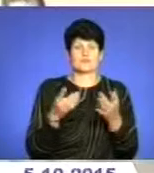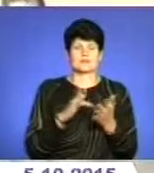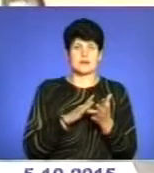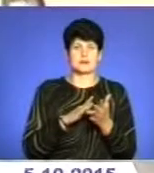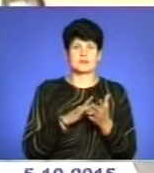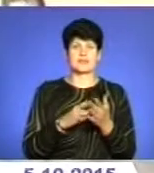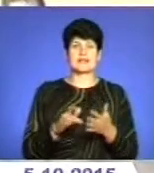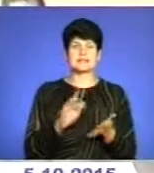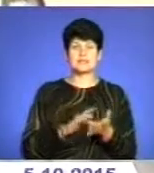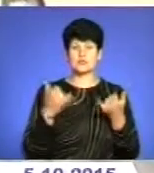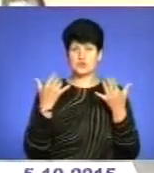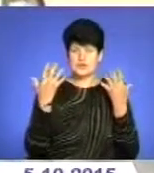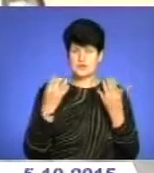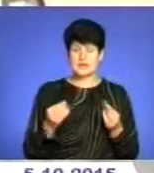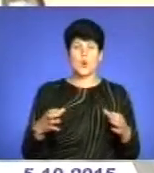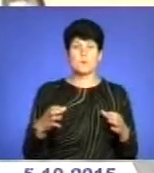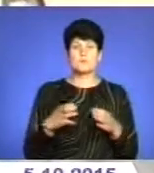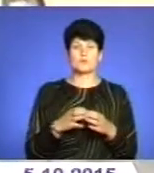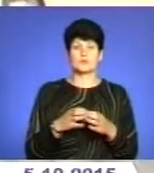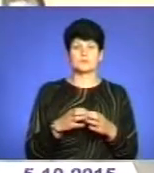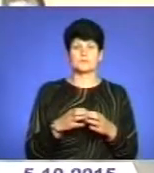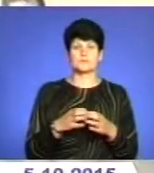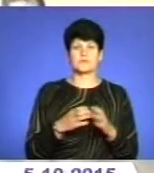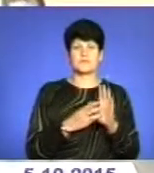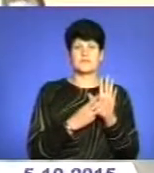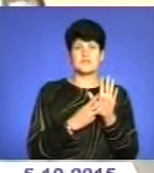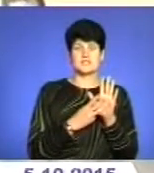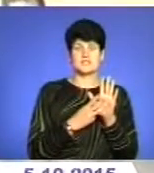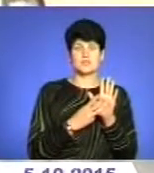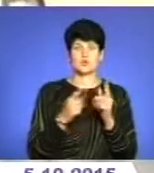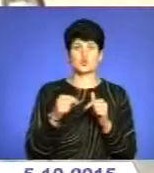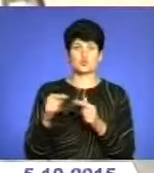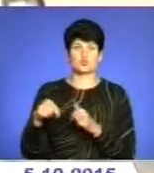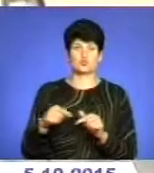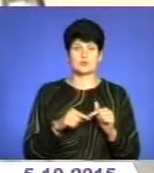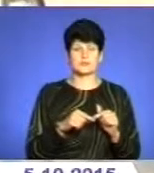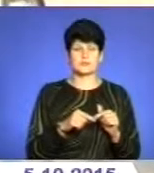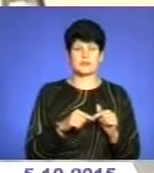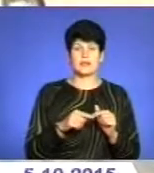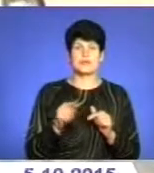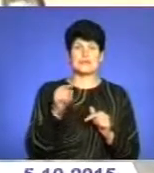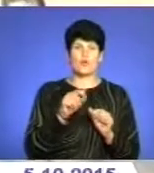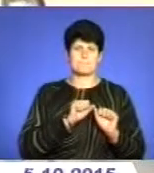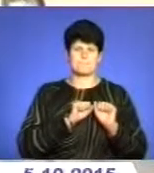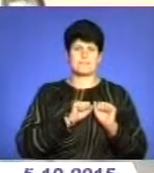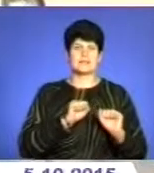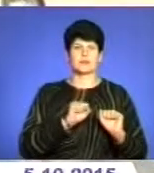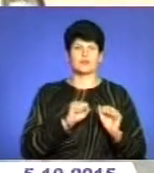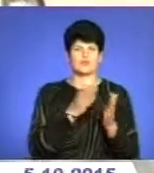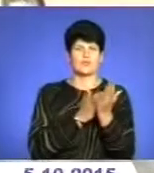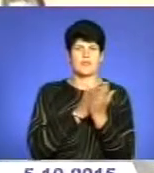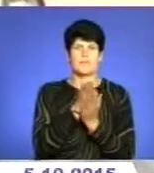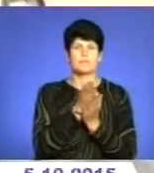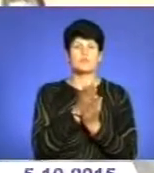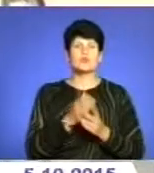Центр на сьогоднішній день об'єднує 8 структур такого патріотичного напрямку, які